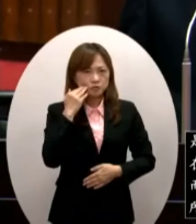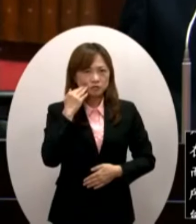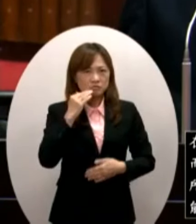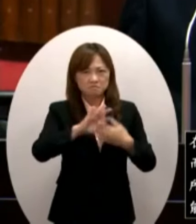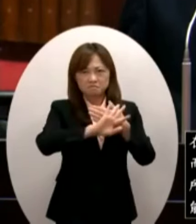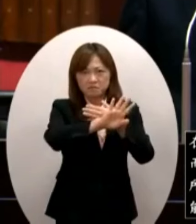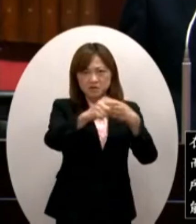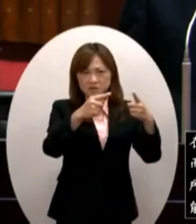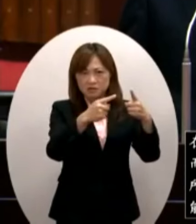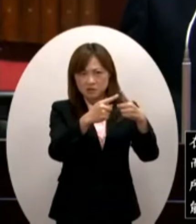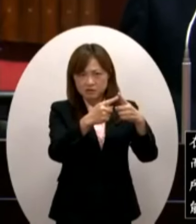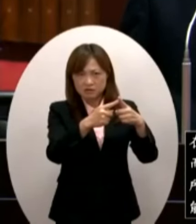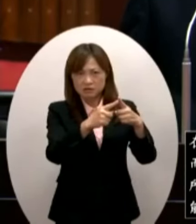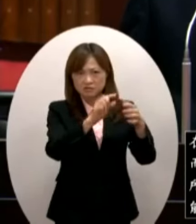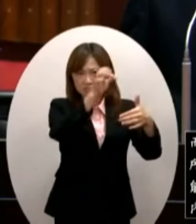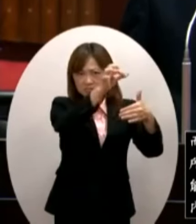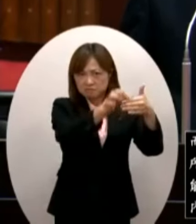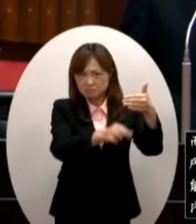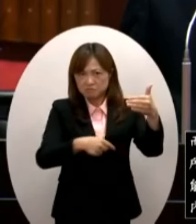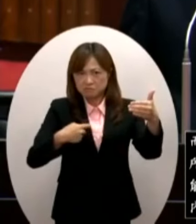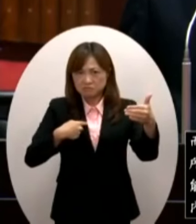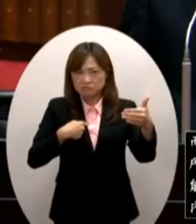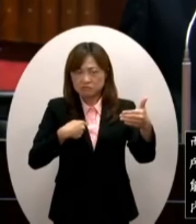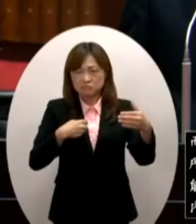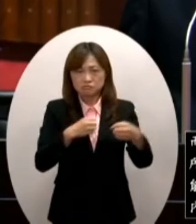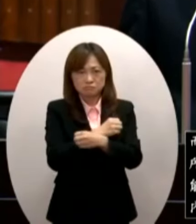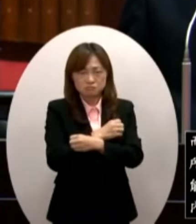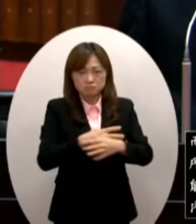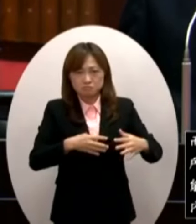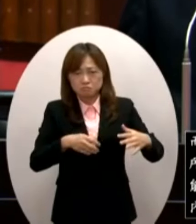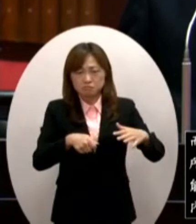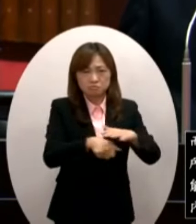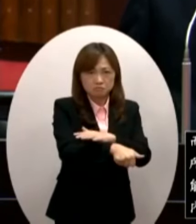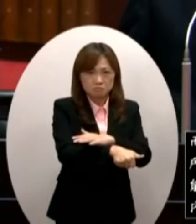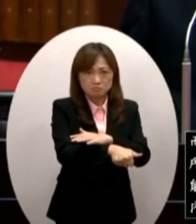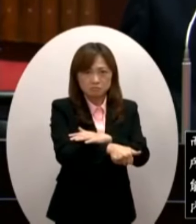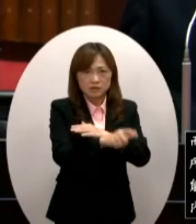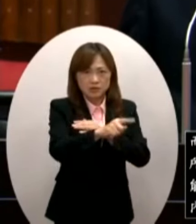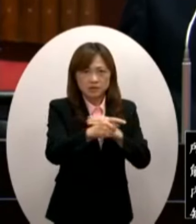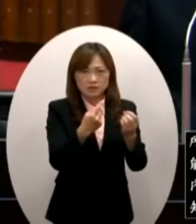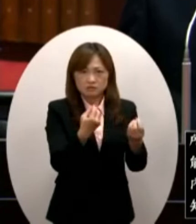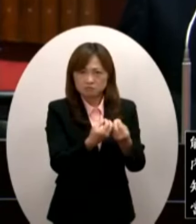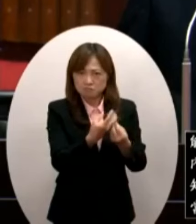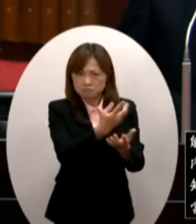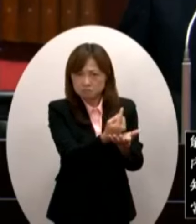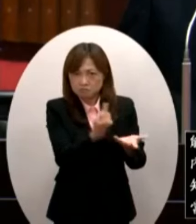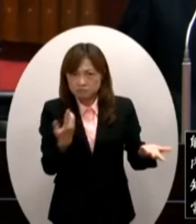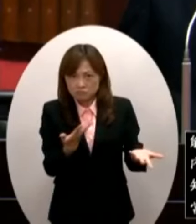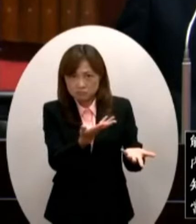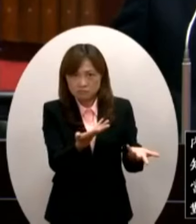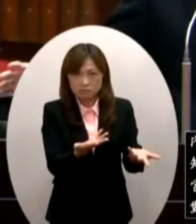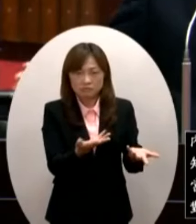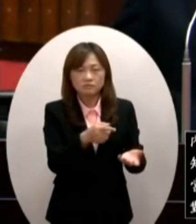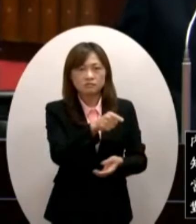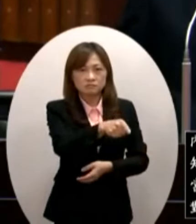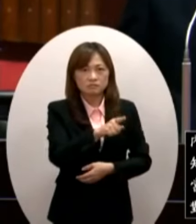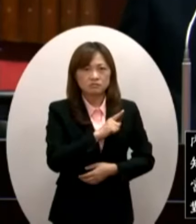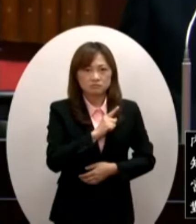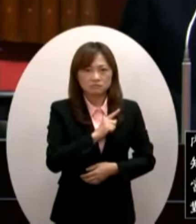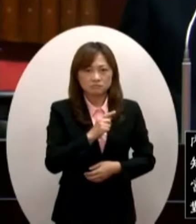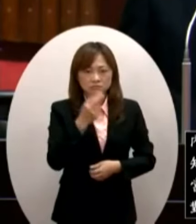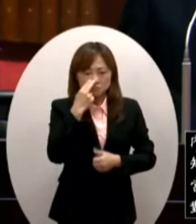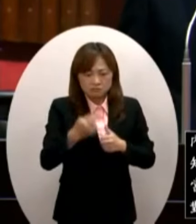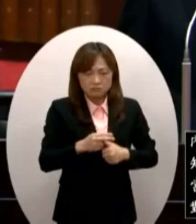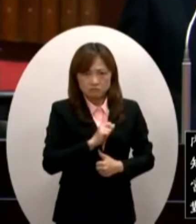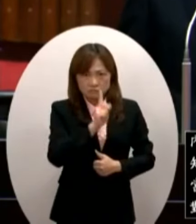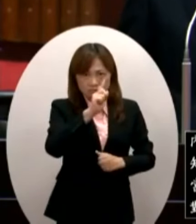中，你如何从抽身是非常困难的，而且一陷下去可能伤害的不只是你一个人，是整个很大